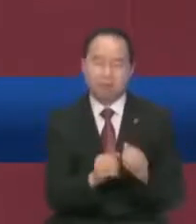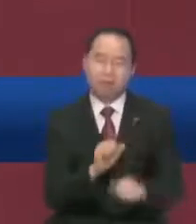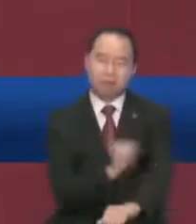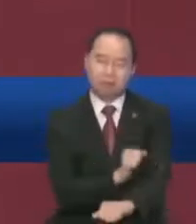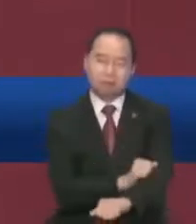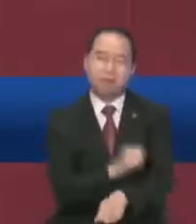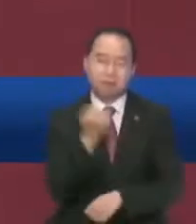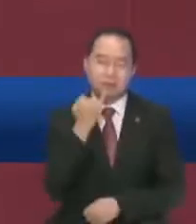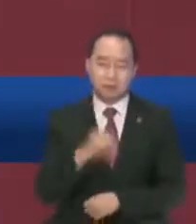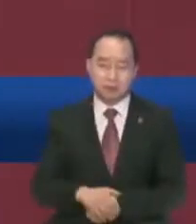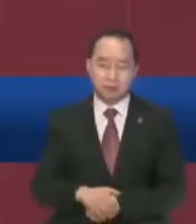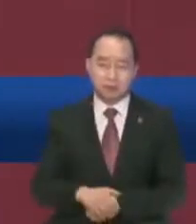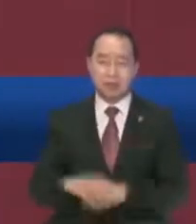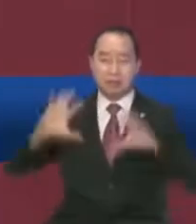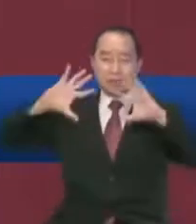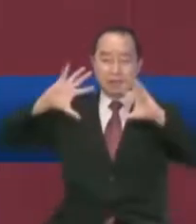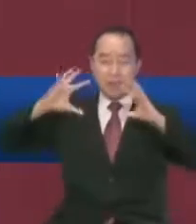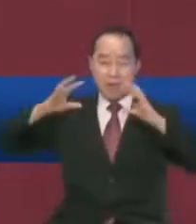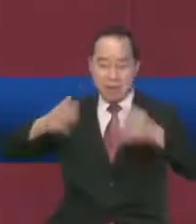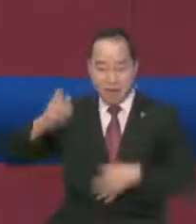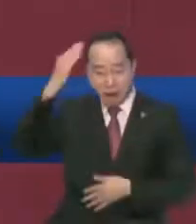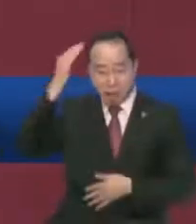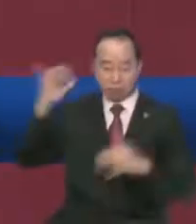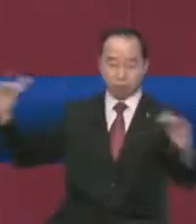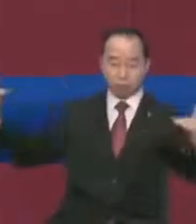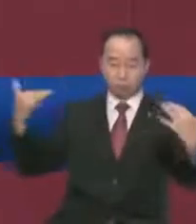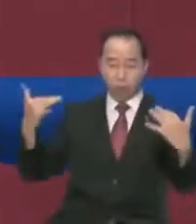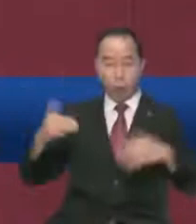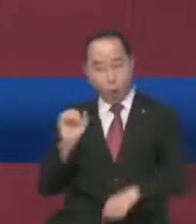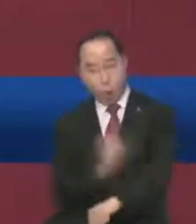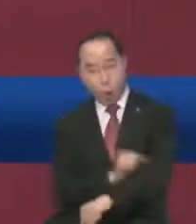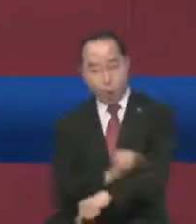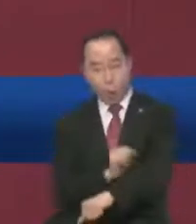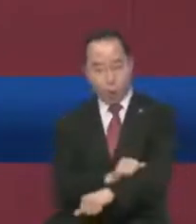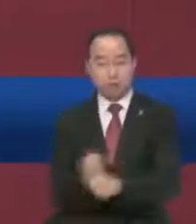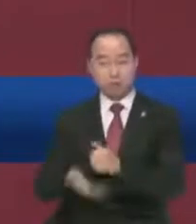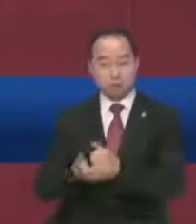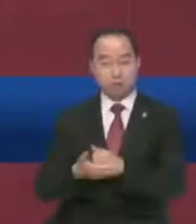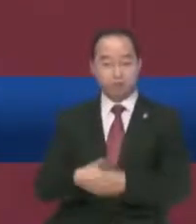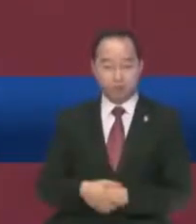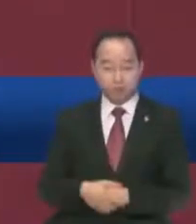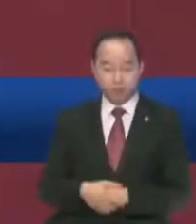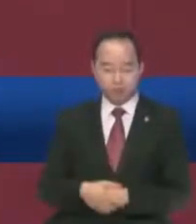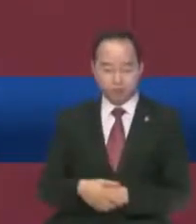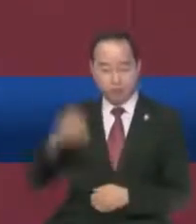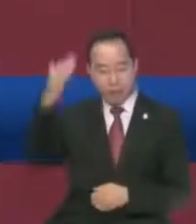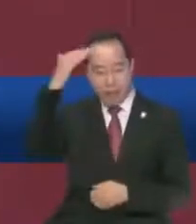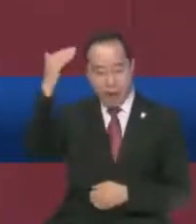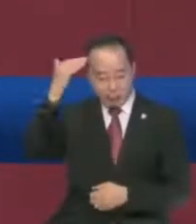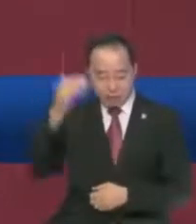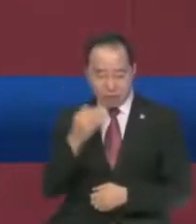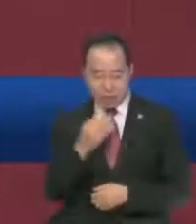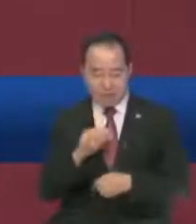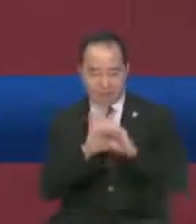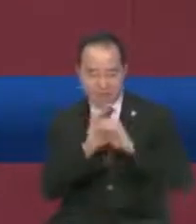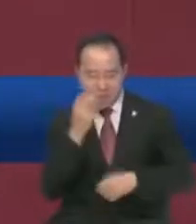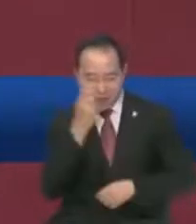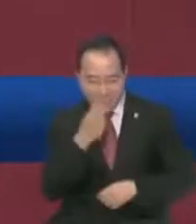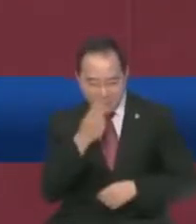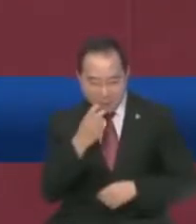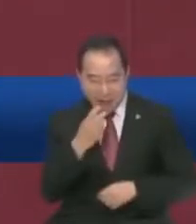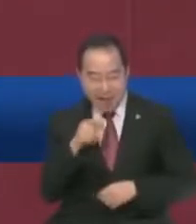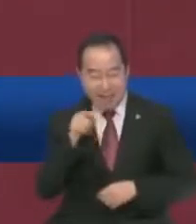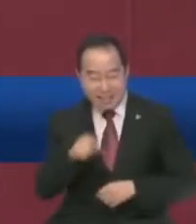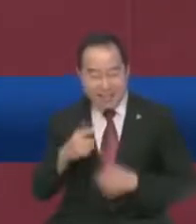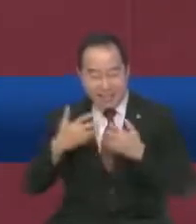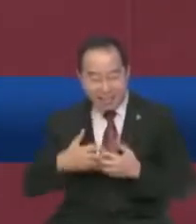세계는 한국을 모범국가라고 불렀습니다. 우리의 진단키트를 수입한 나라가 100개국을 넘었습니다.